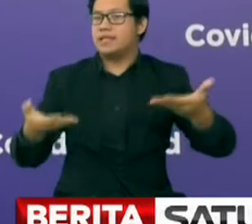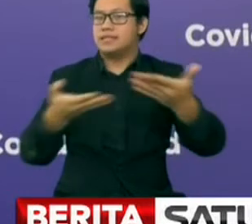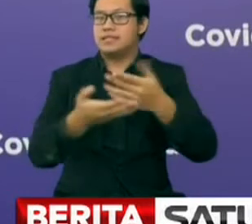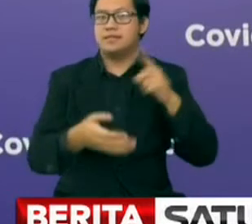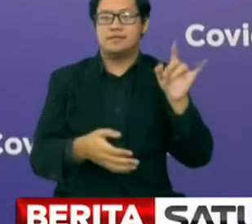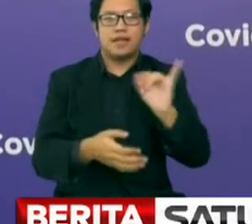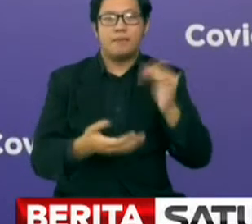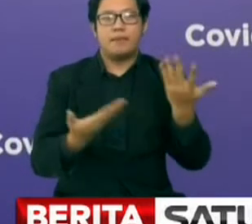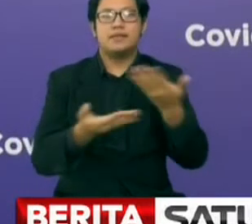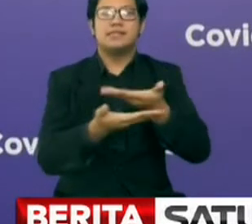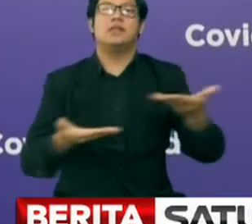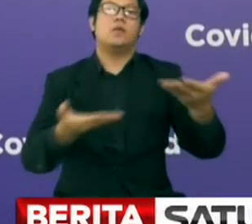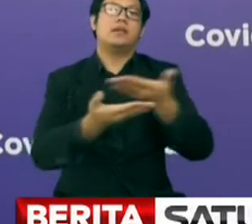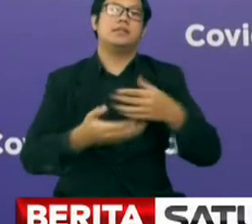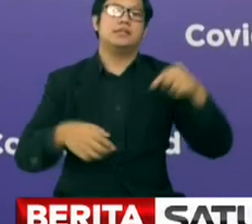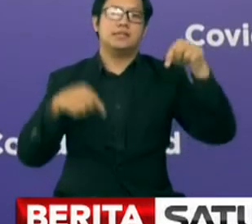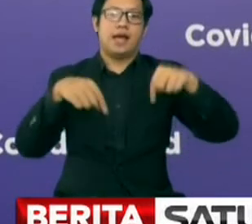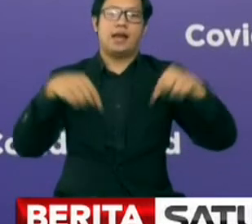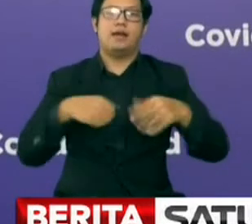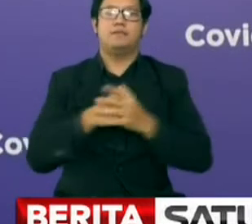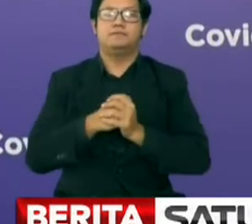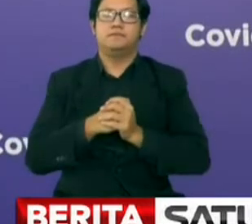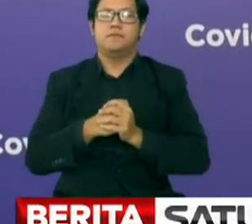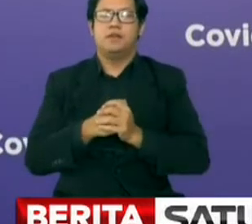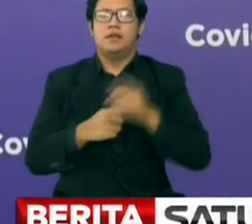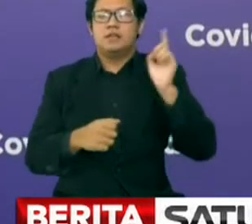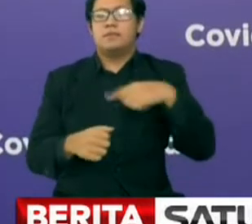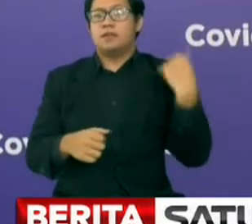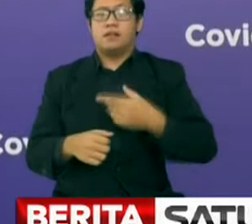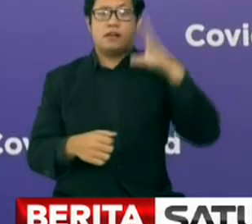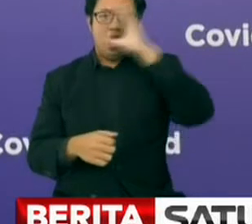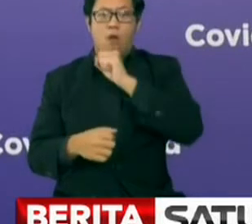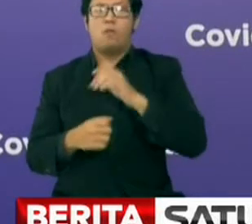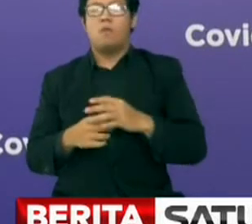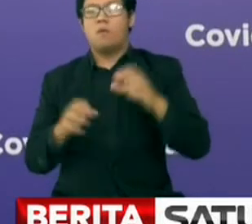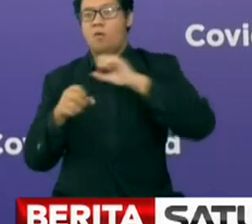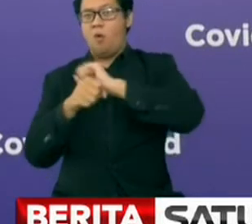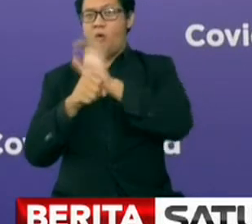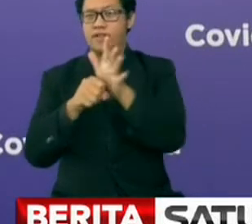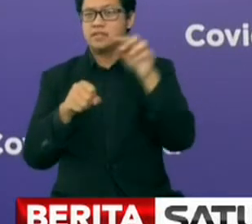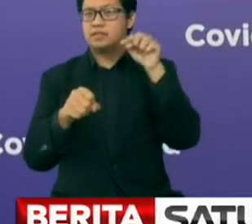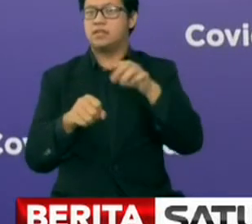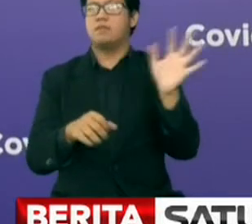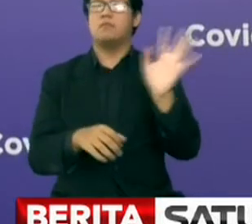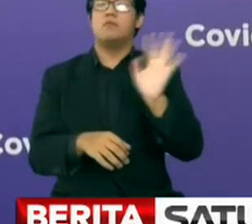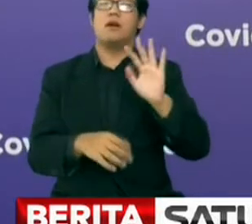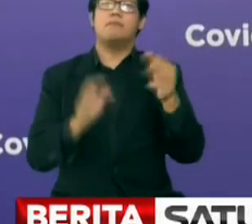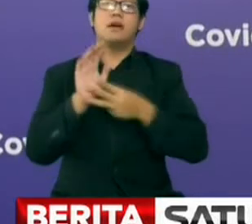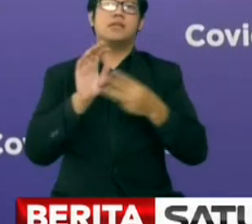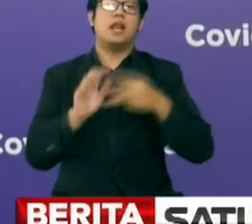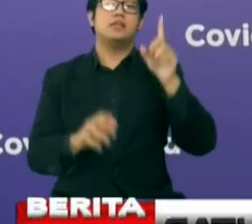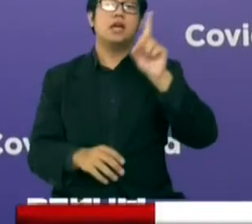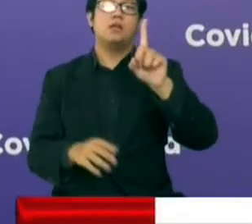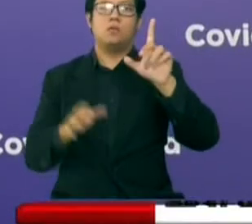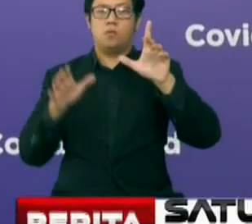yang berada di lingkungan kita karena kita tahu kofit 19 ini bukan hanya masalah satu